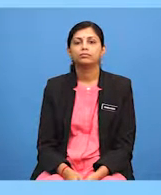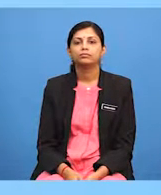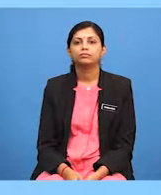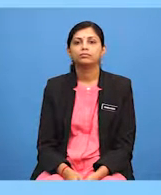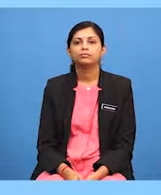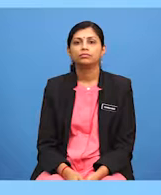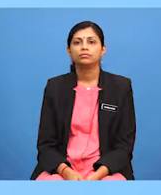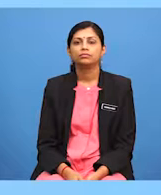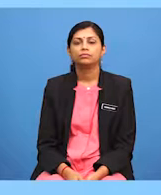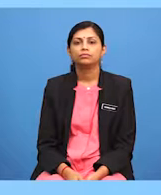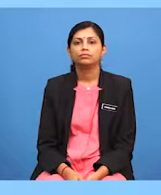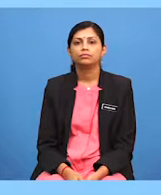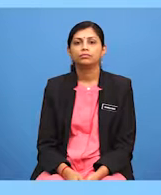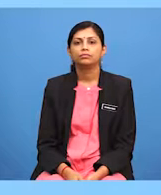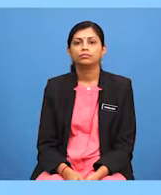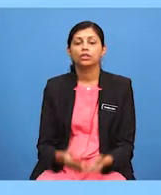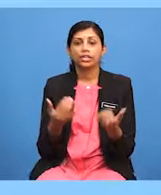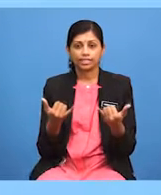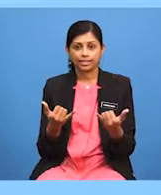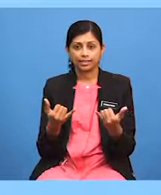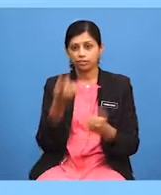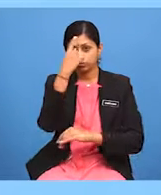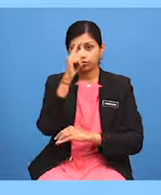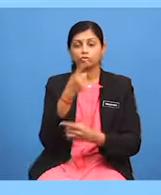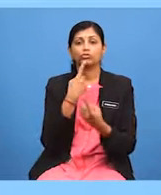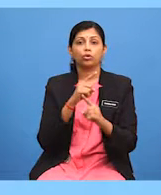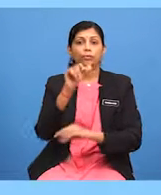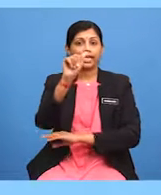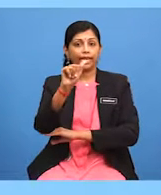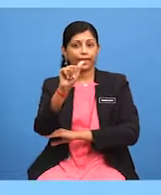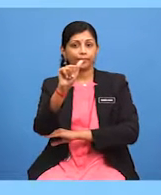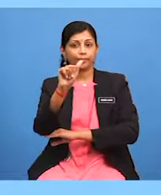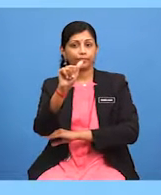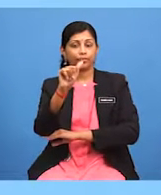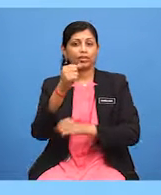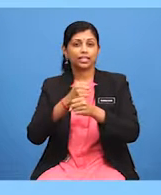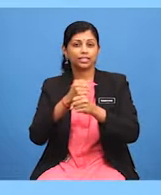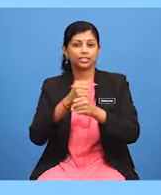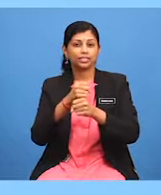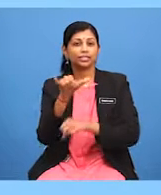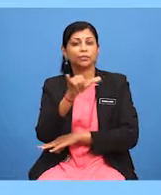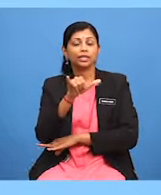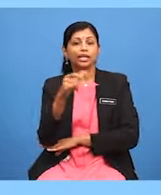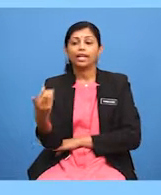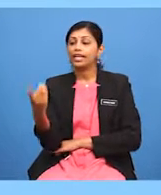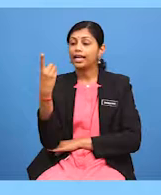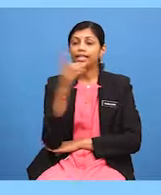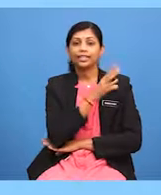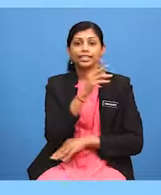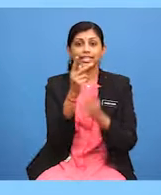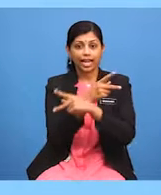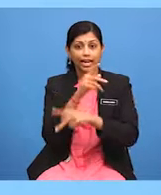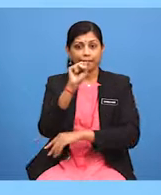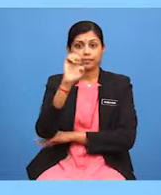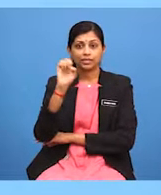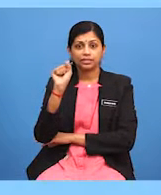rumus untuk mengira kerja ialah W sama dengan daya, iaitu beban, darab dengan